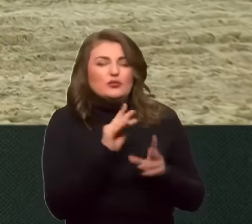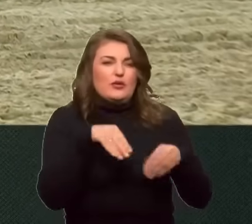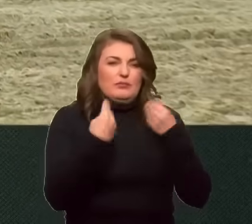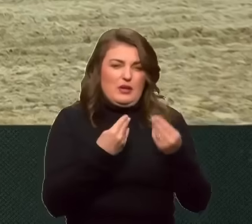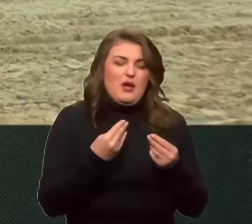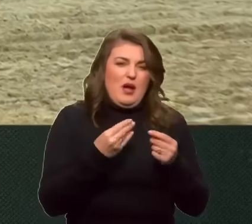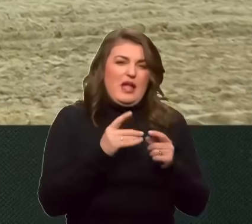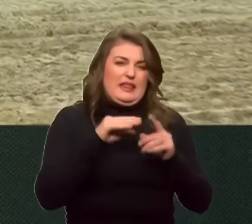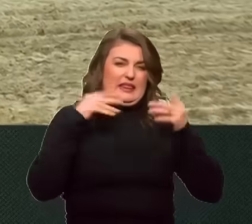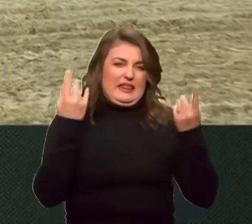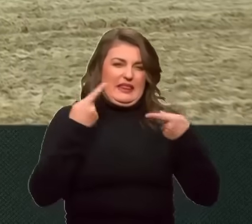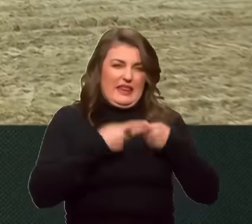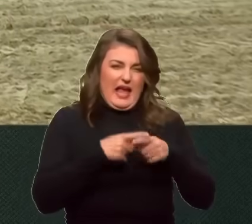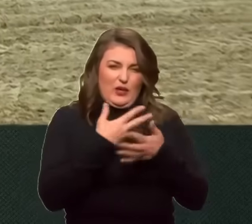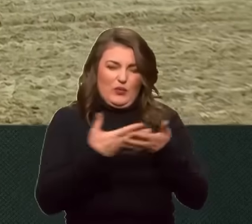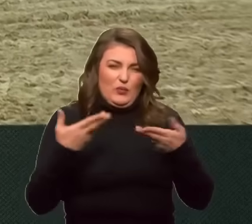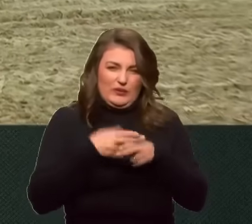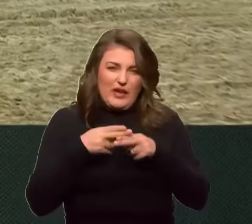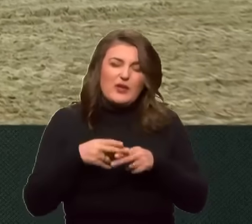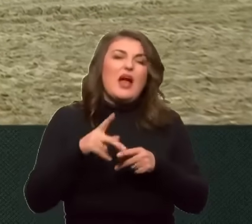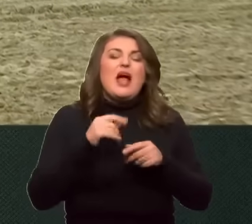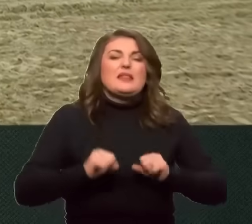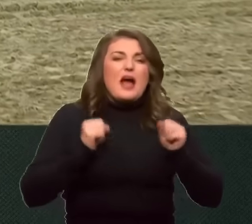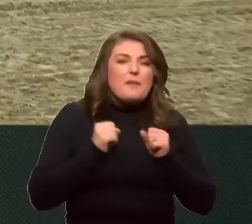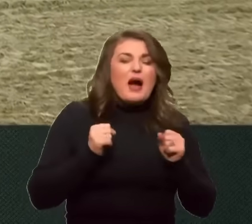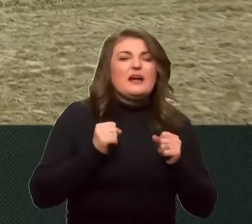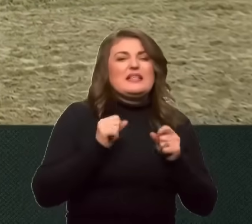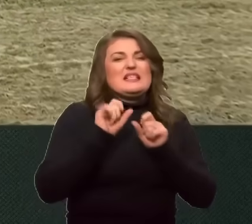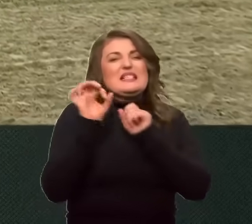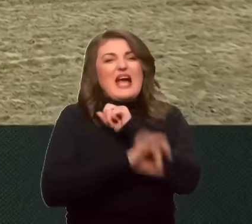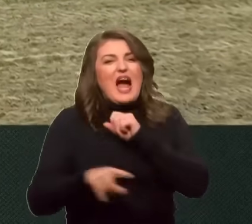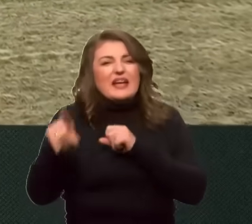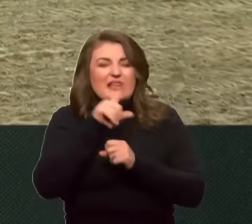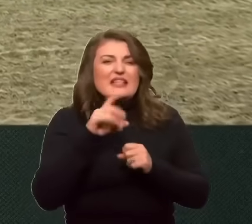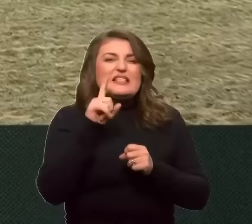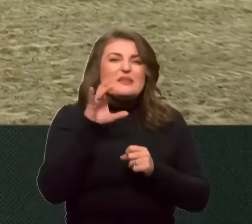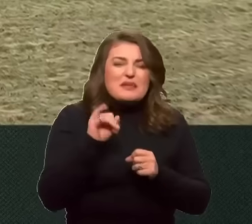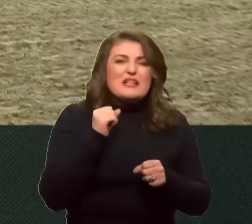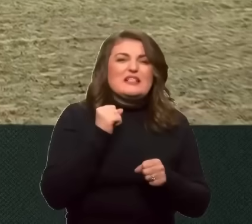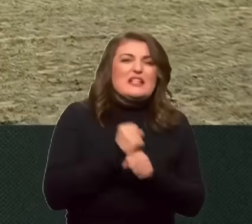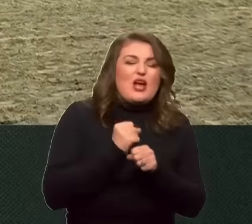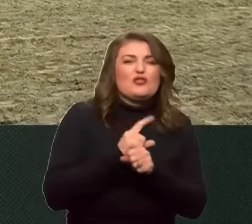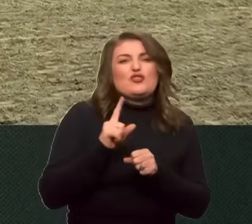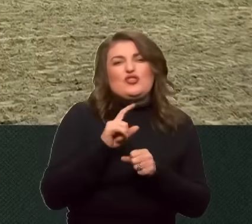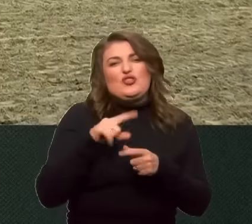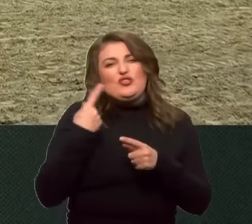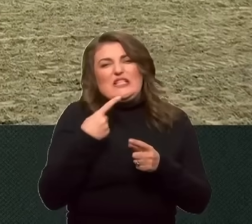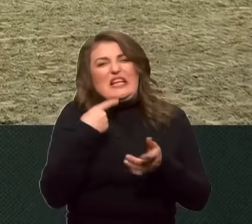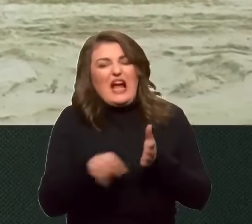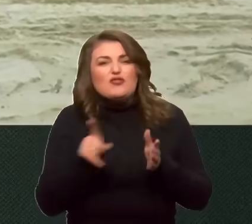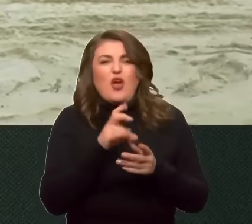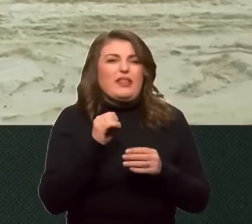раз повторюю, намагання західних окремих ЗМІ створити чергову зраду щодо неефективності використання